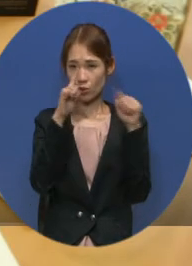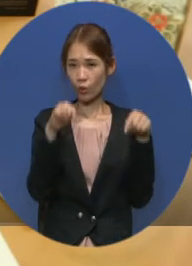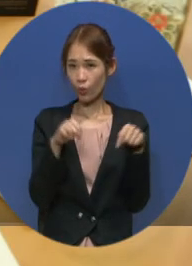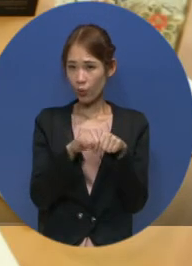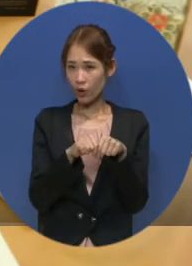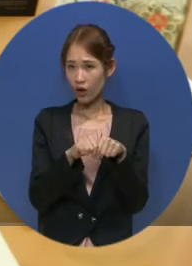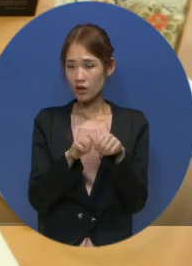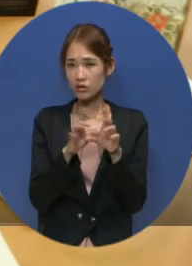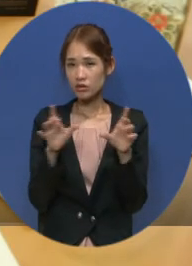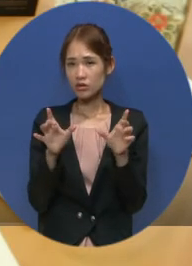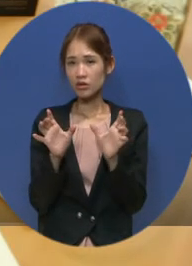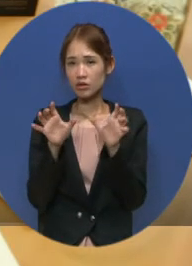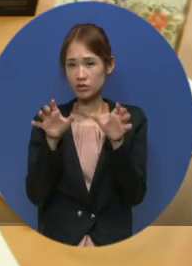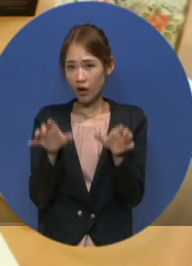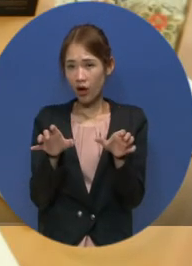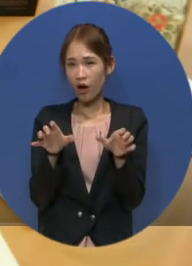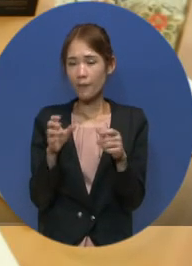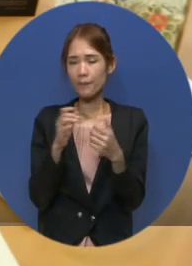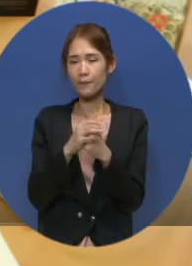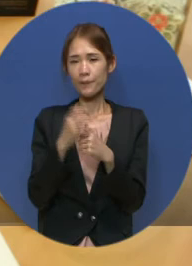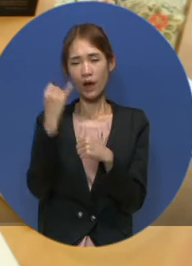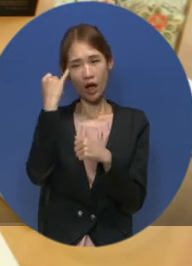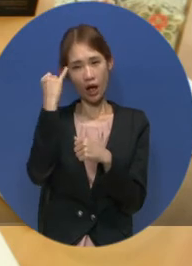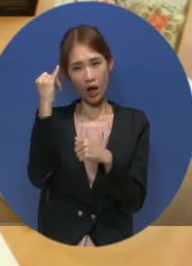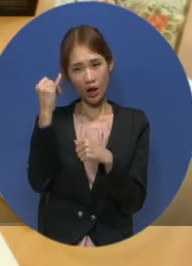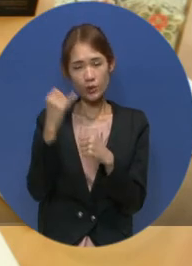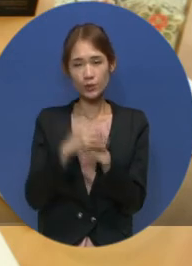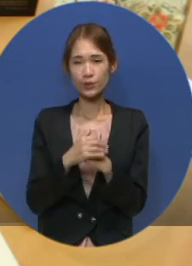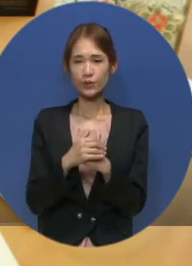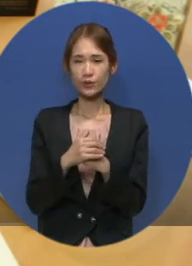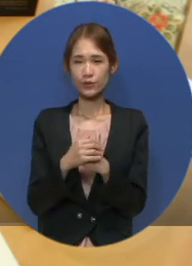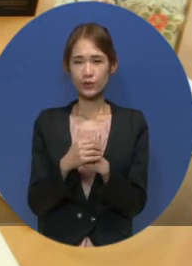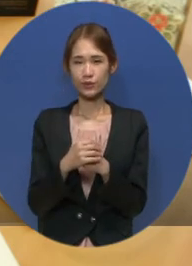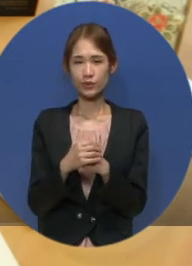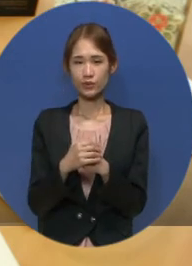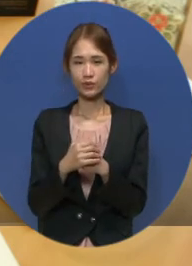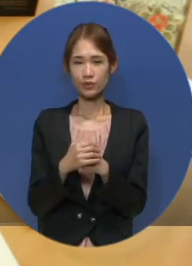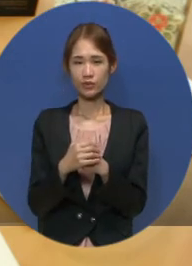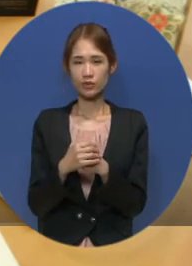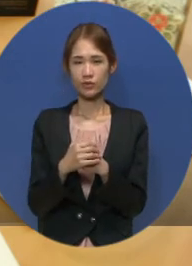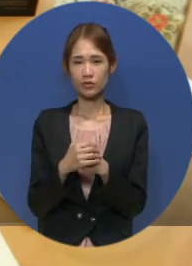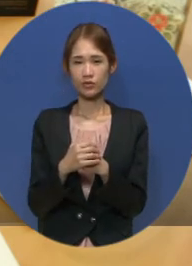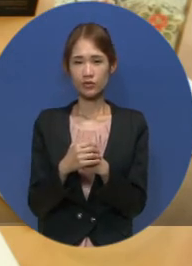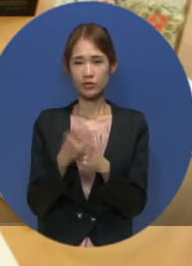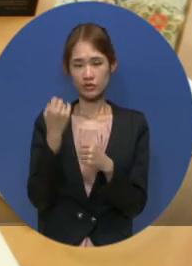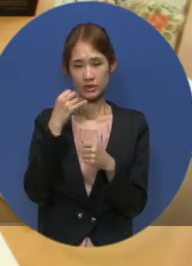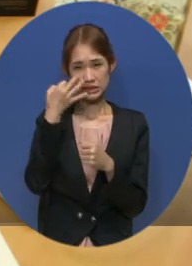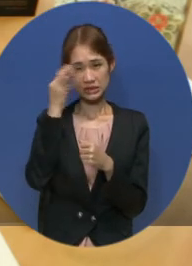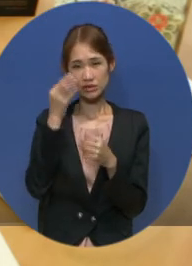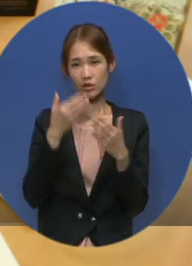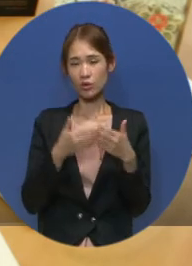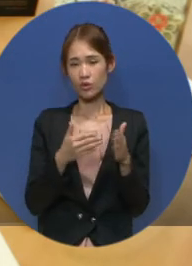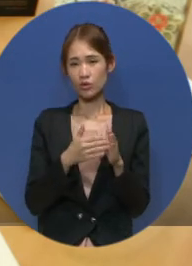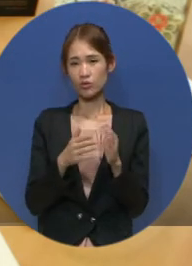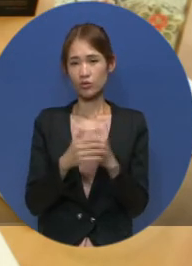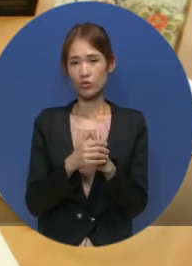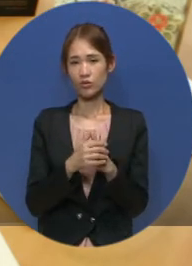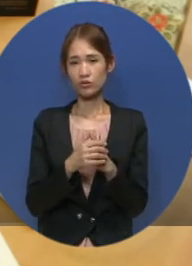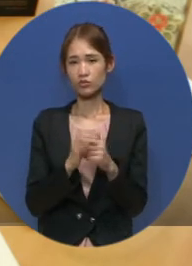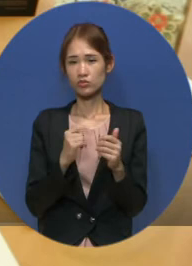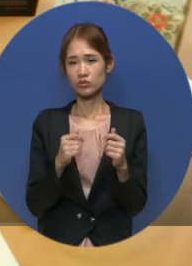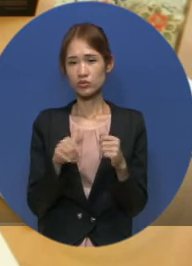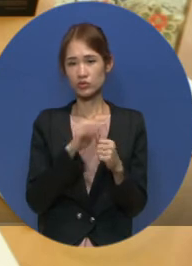장이 어떻게 서 있을 수 있느냐는 그런 아이디어에 굉장히 또 굉장히 그 인정을 해줬지만 그